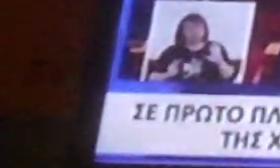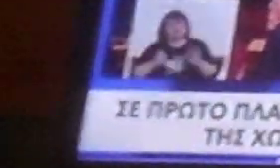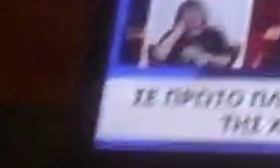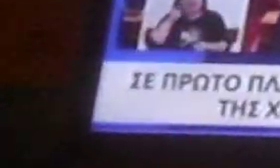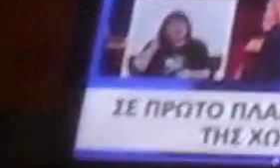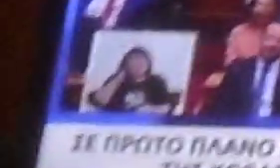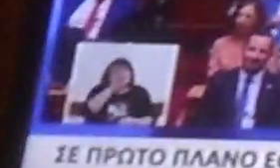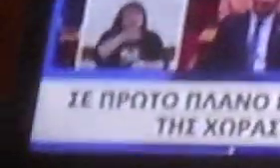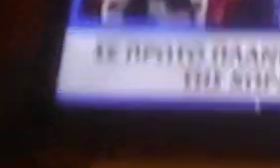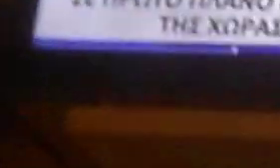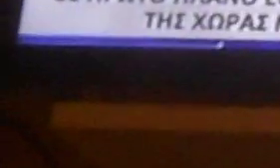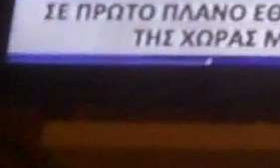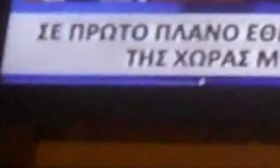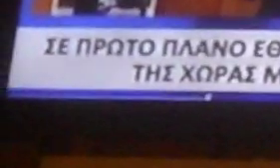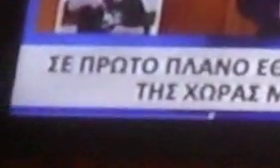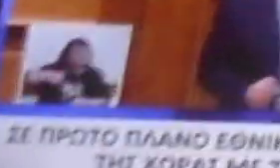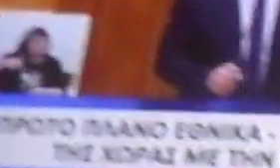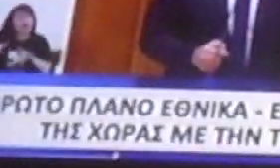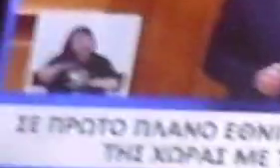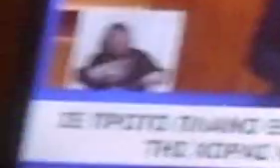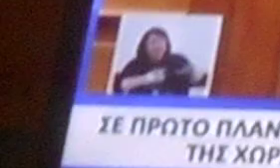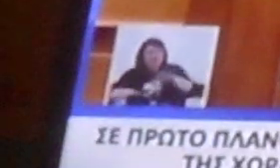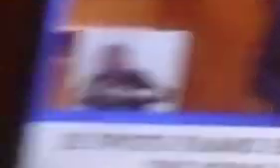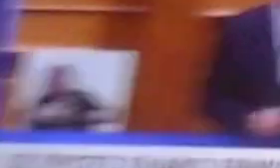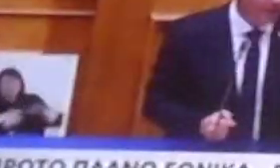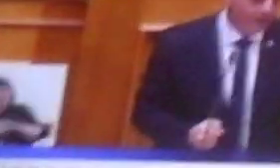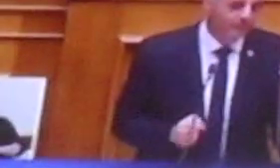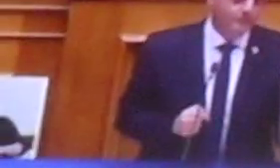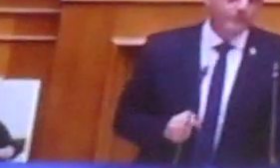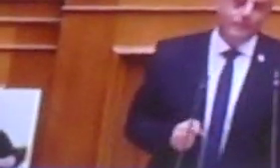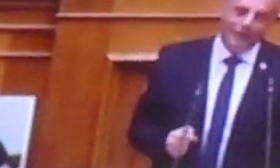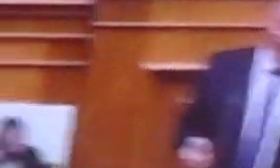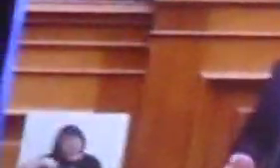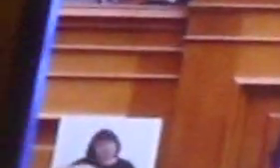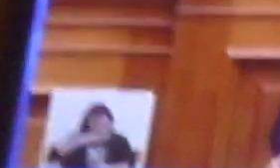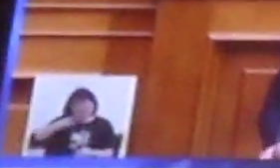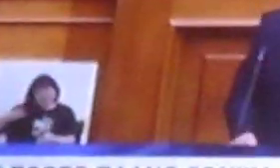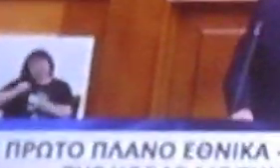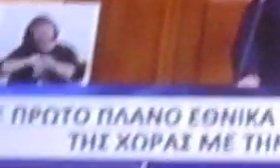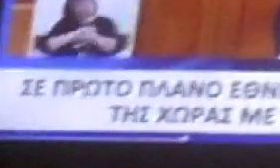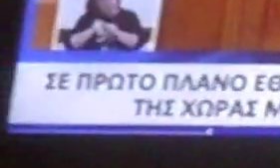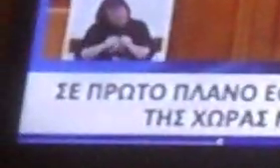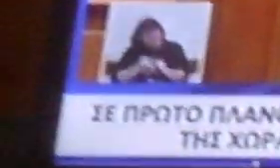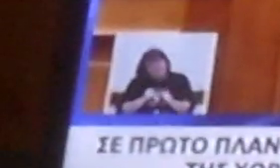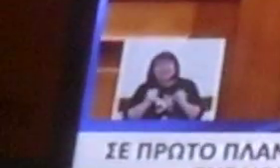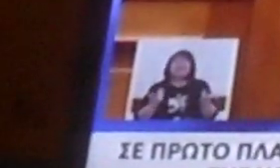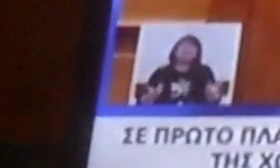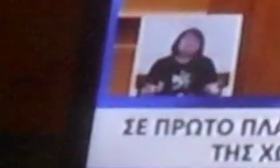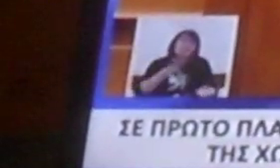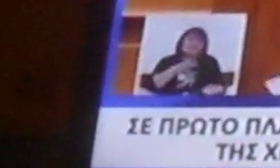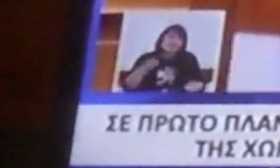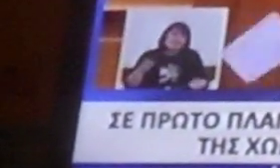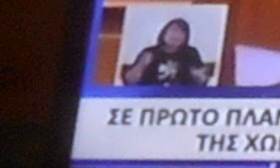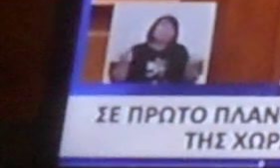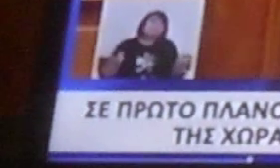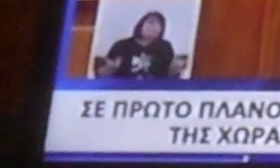θα έπρεπε. Και η Νέα Δημοκρατία, η οποία ήταν τότε αντίθετη, πολύ σωστά το ακούσαμε, η Νέα Δημοκρατία που έλεγε ότι για τη συμφωνία των Πρεσπών θα